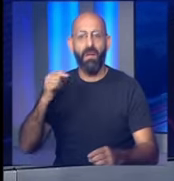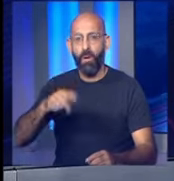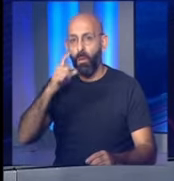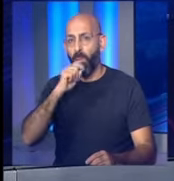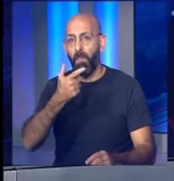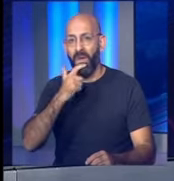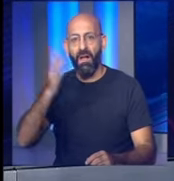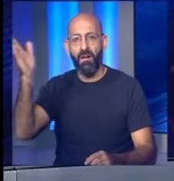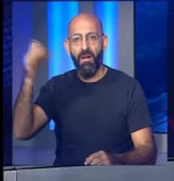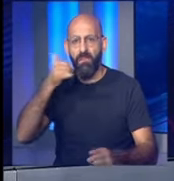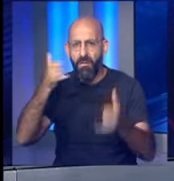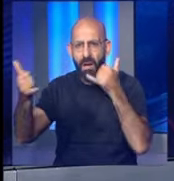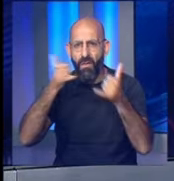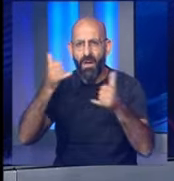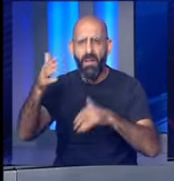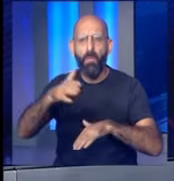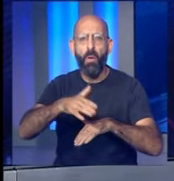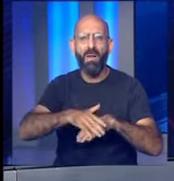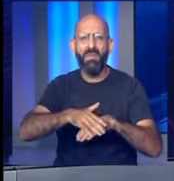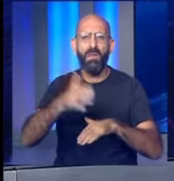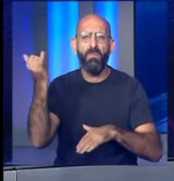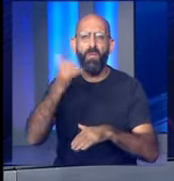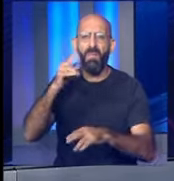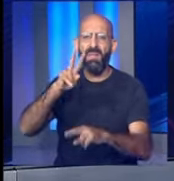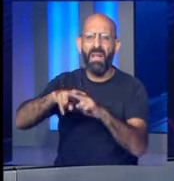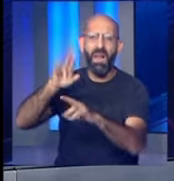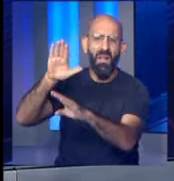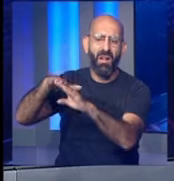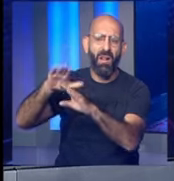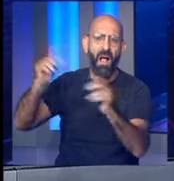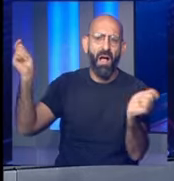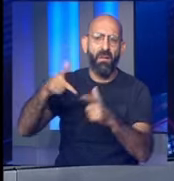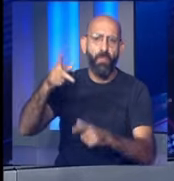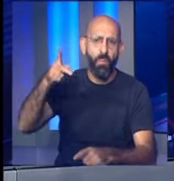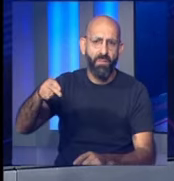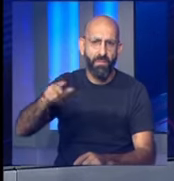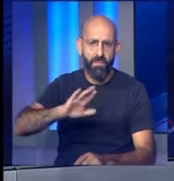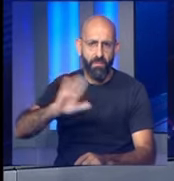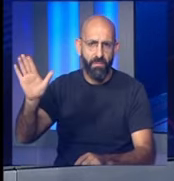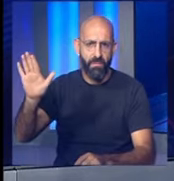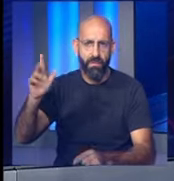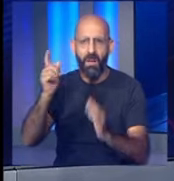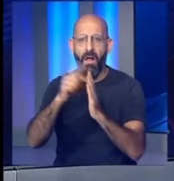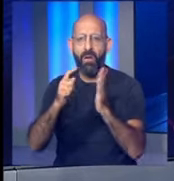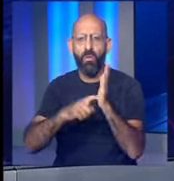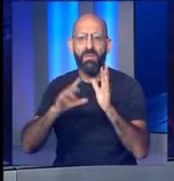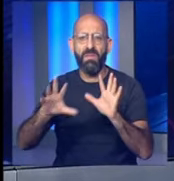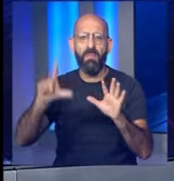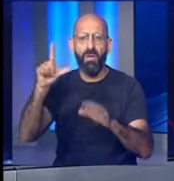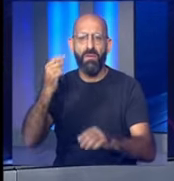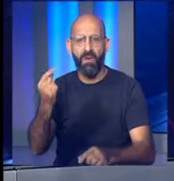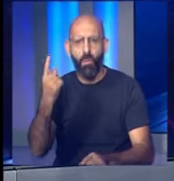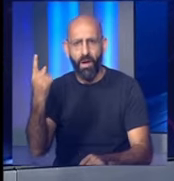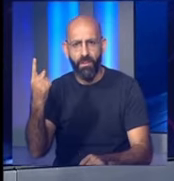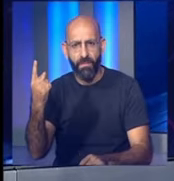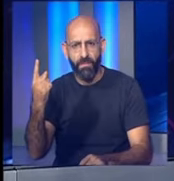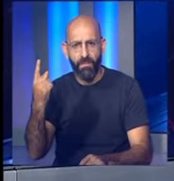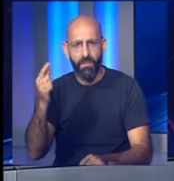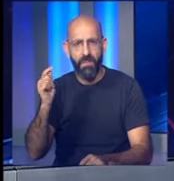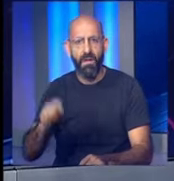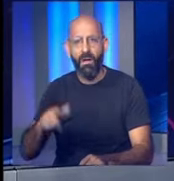ميقاتي الموجود في بريطانيا يستمر في اتصالاته الدبلوماسية للضغط على إسرائيل لوقف إطلاق النار